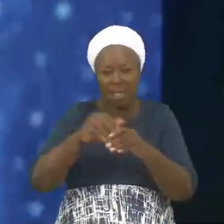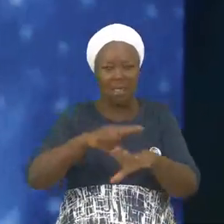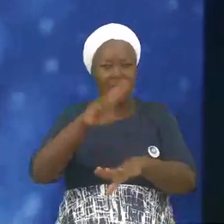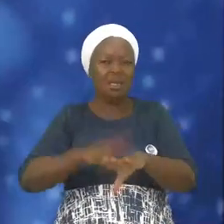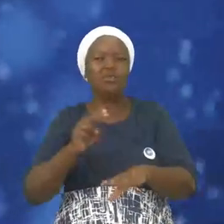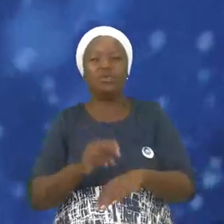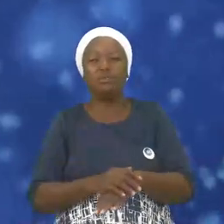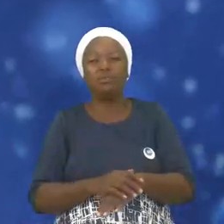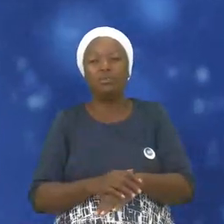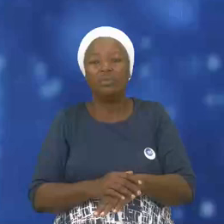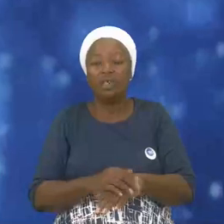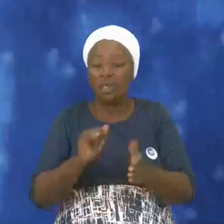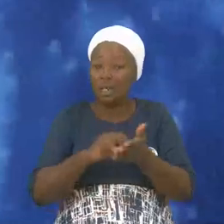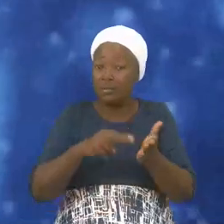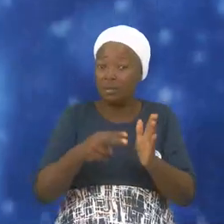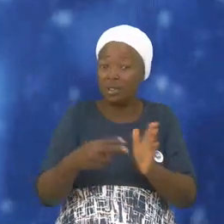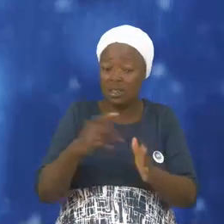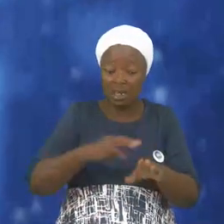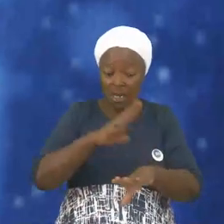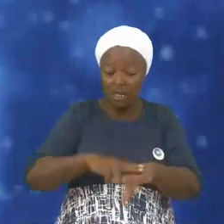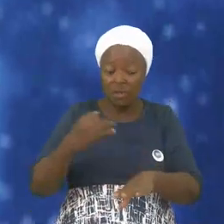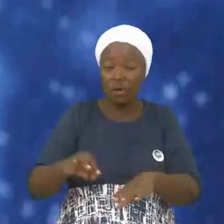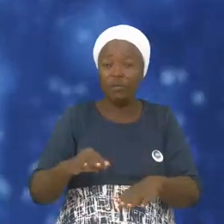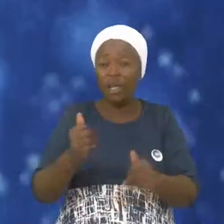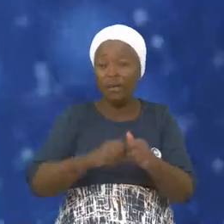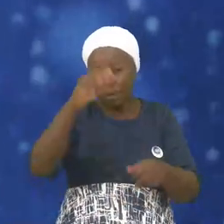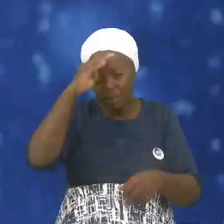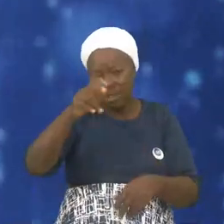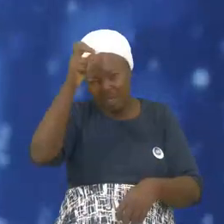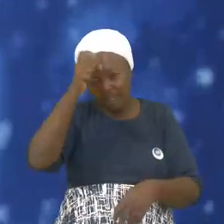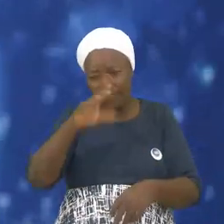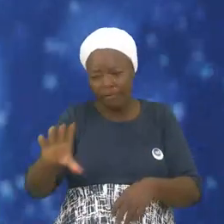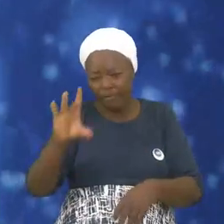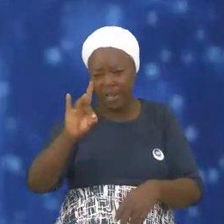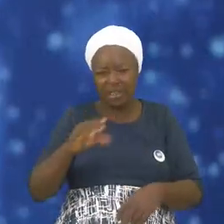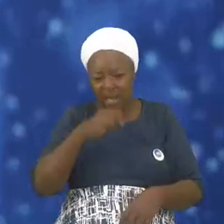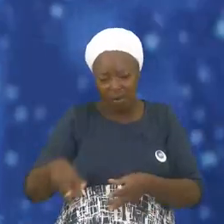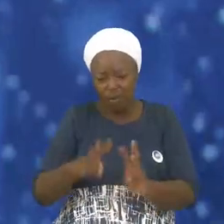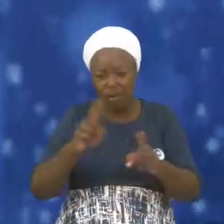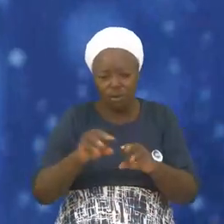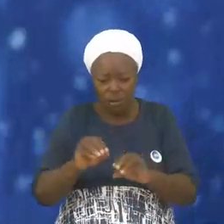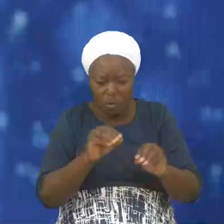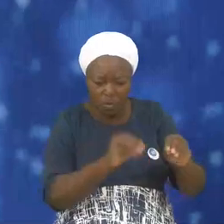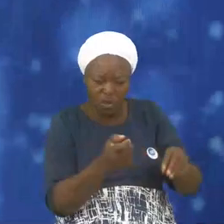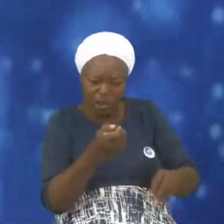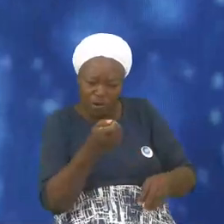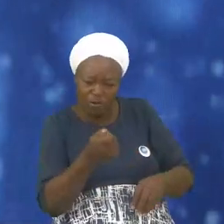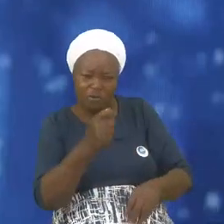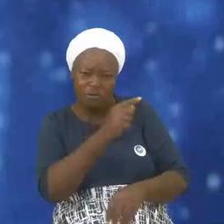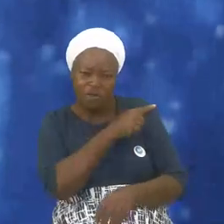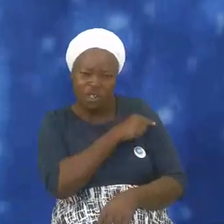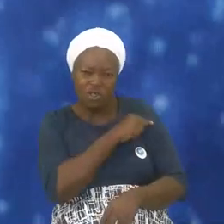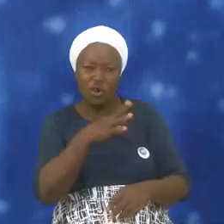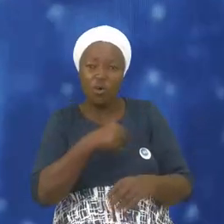ça veut dire Satan en nature, la nature de tout homme. Satan trouve un